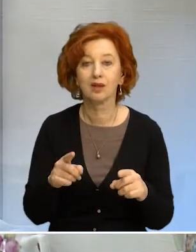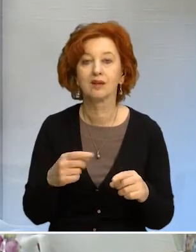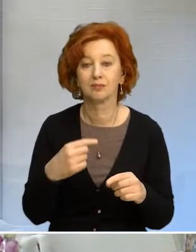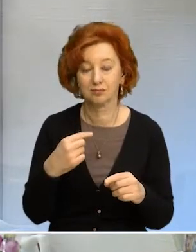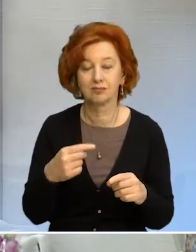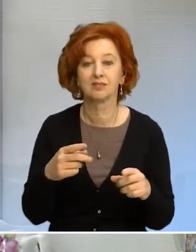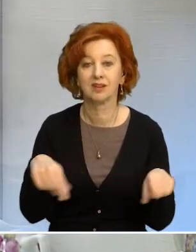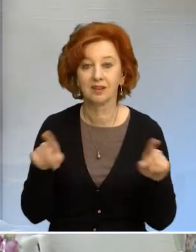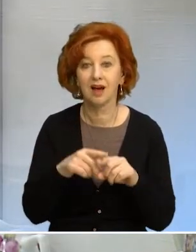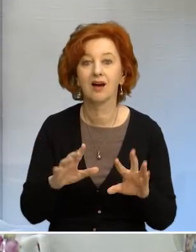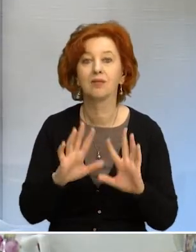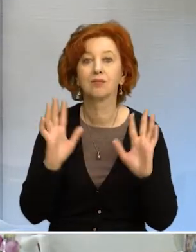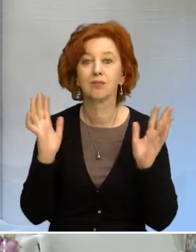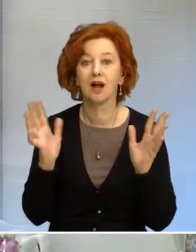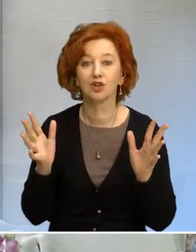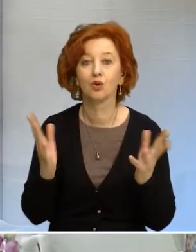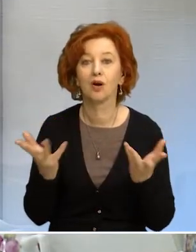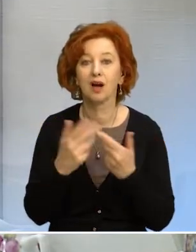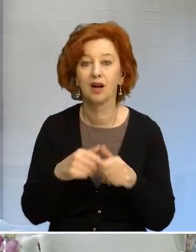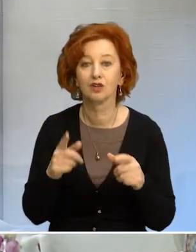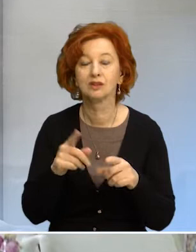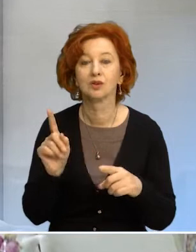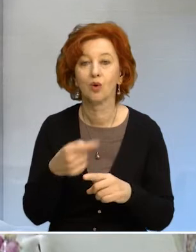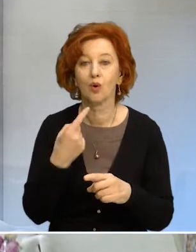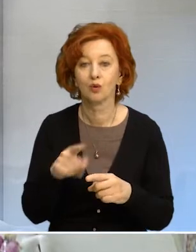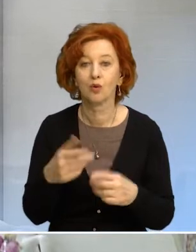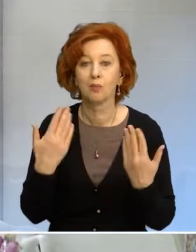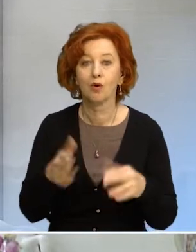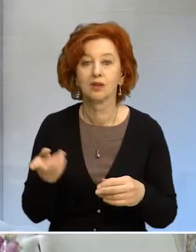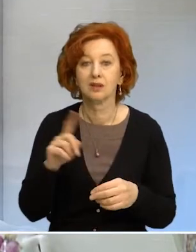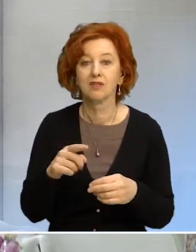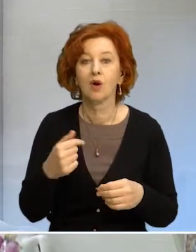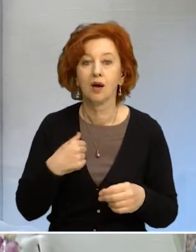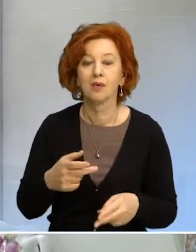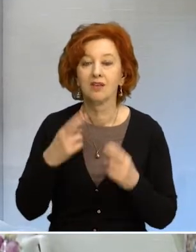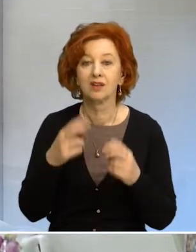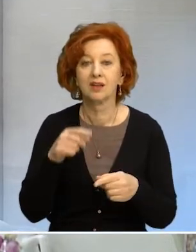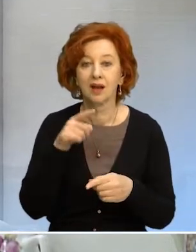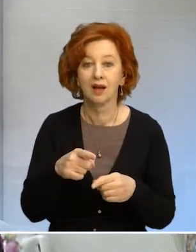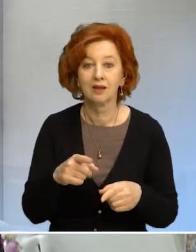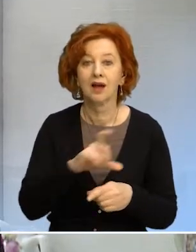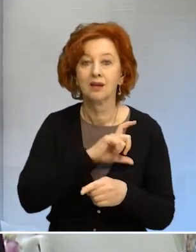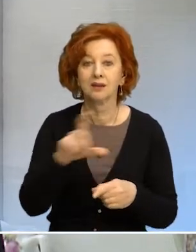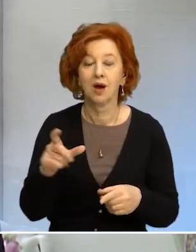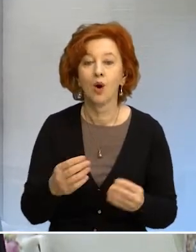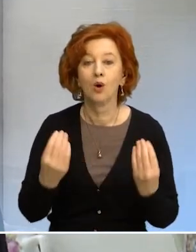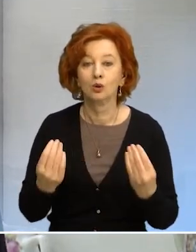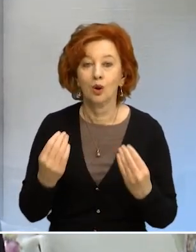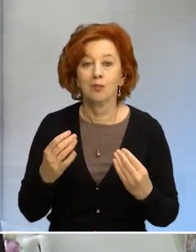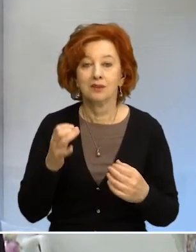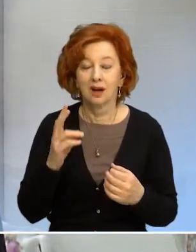таким образом огромное количество экспонатов, из которых после того, как мы въехали в этот замечательный особняк